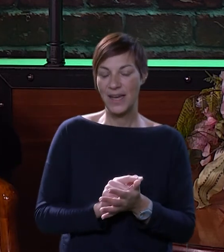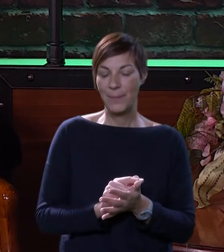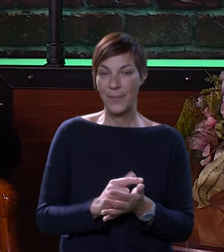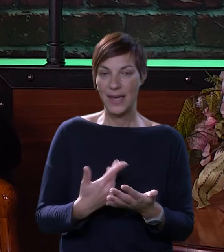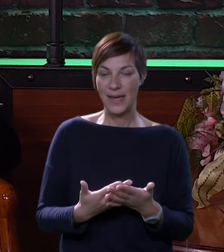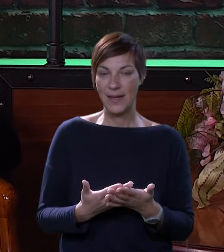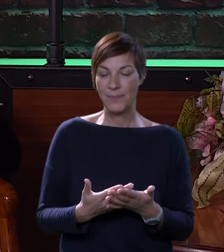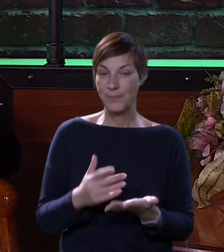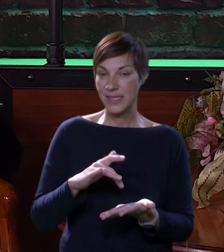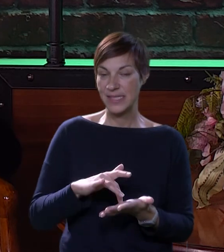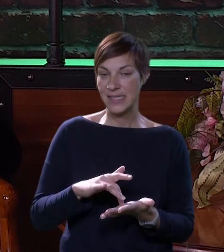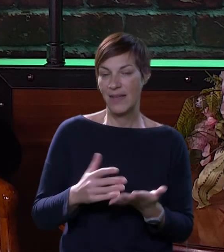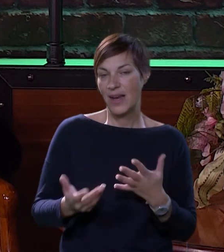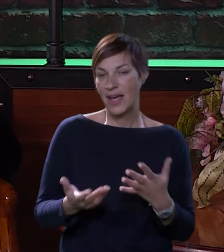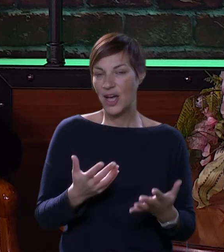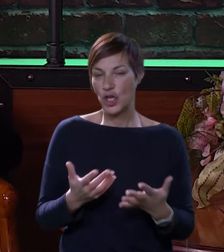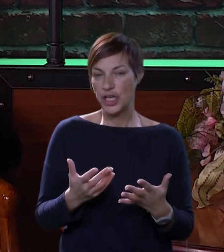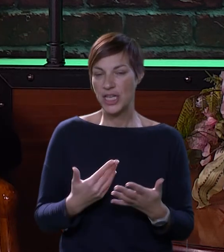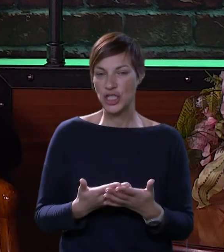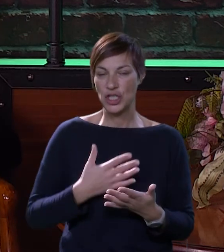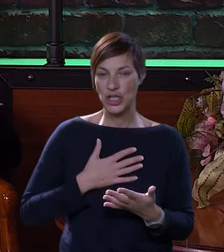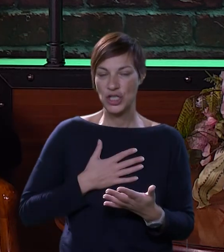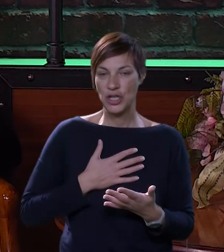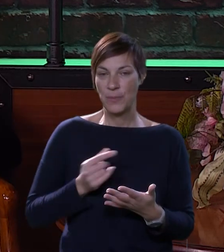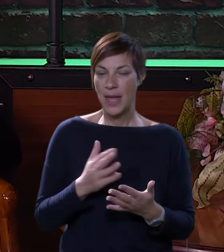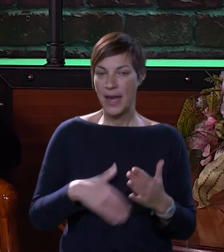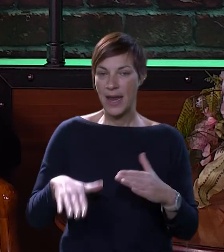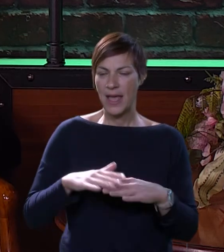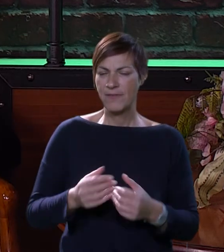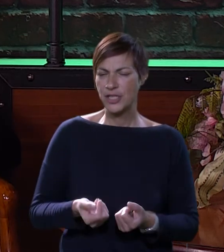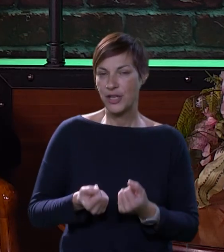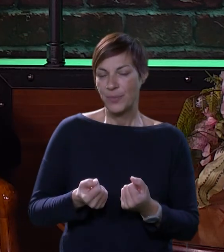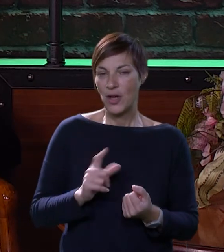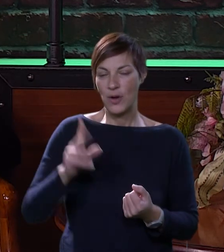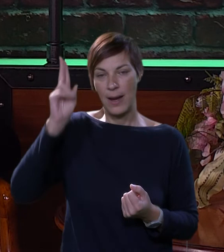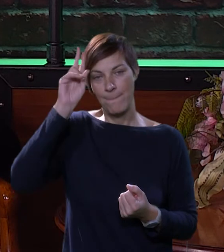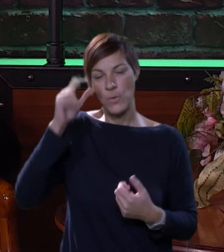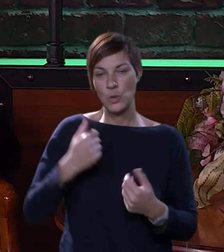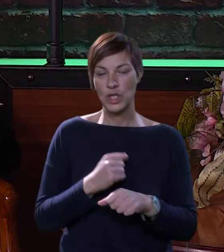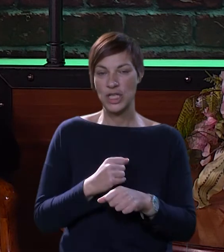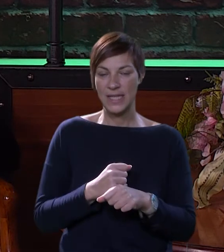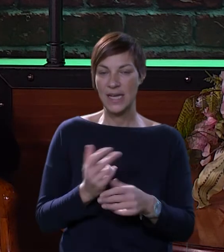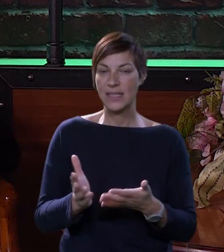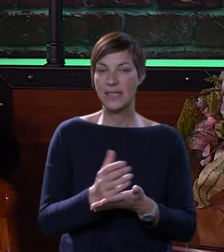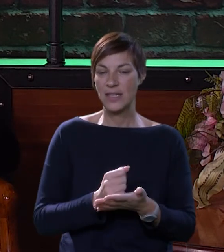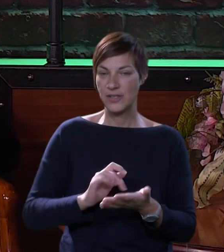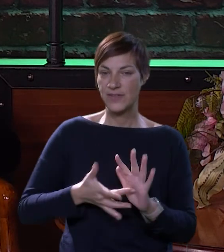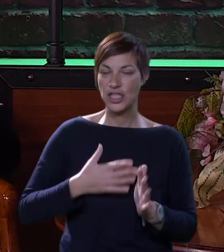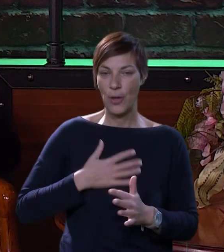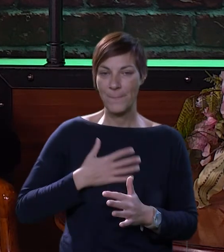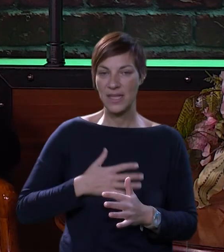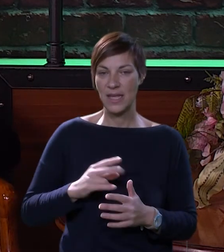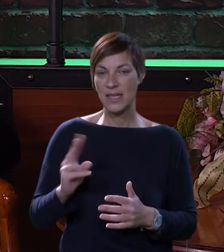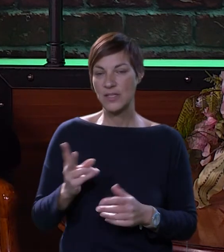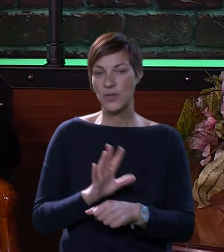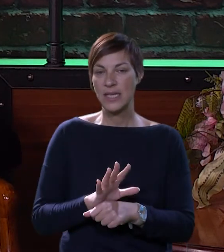nekako stavila kao nešto što me možda najviše opterećuje i onemogućava da radim, da ostvarim sve ono što bih